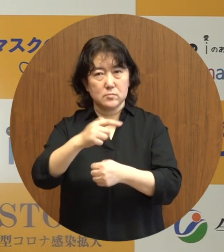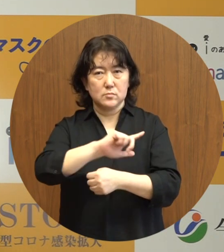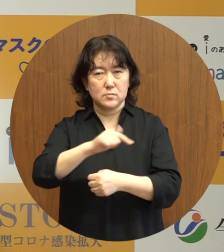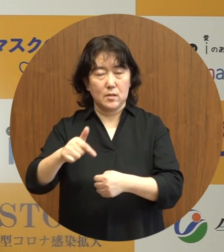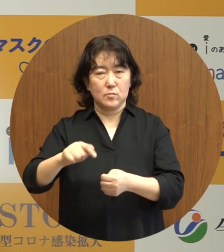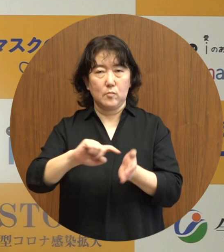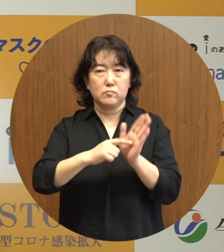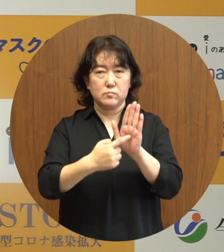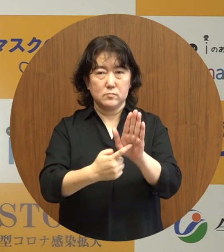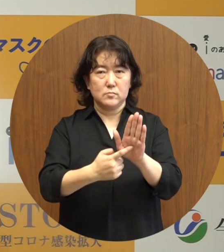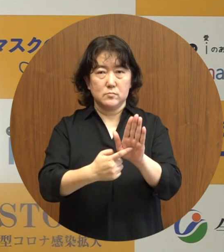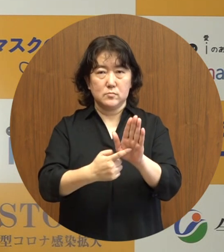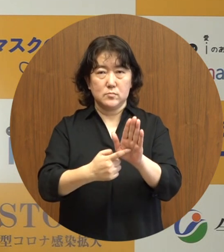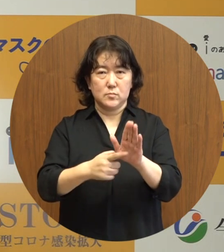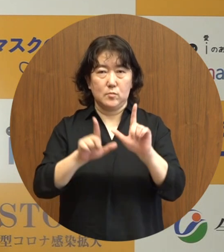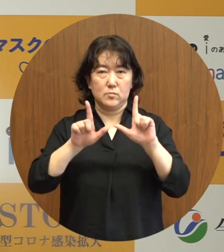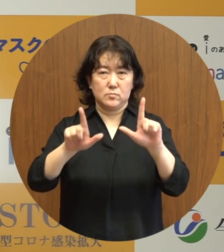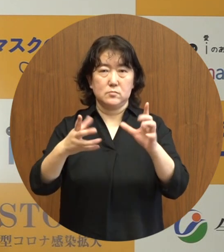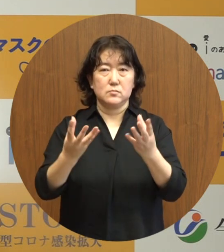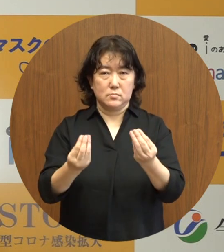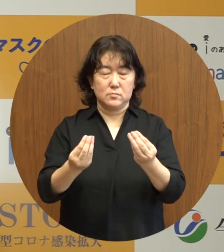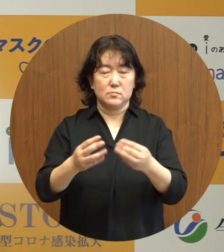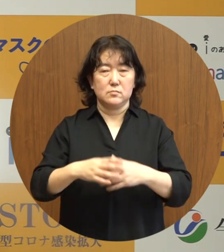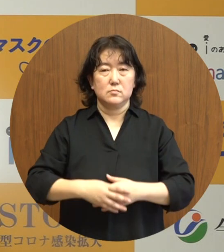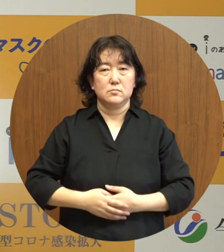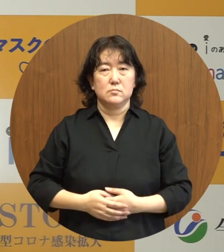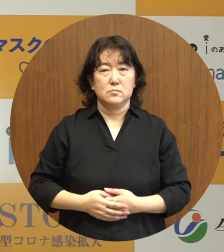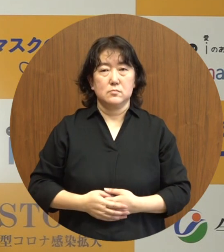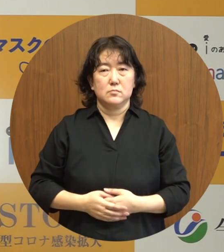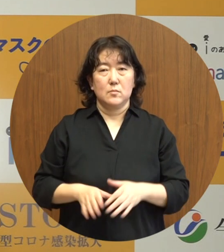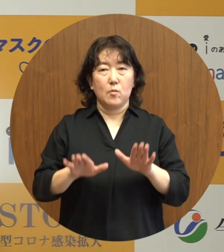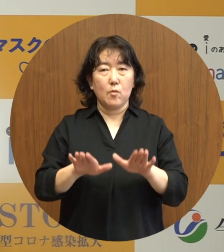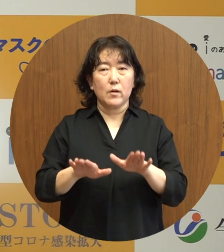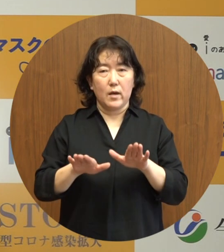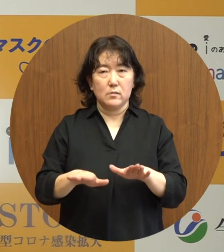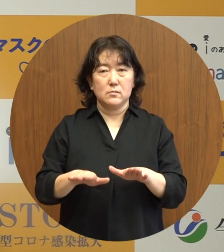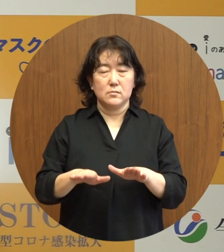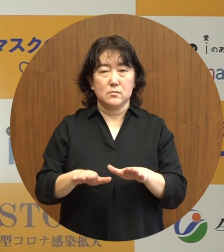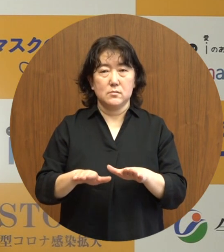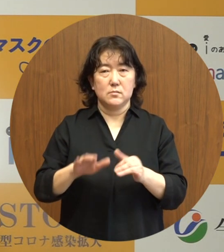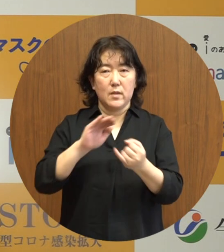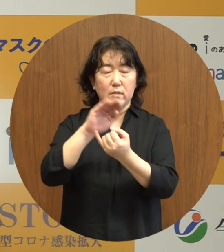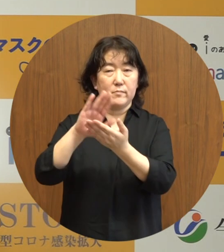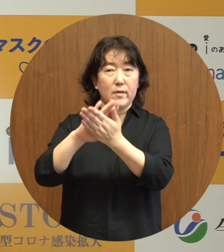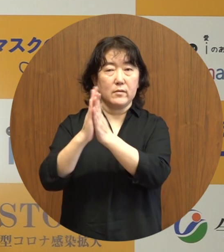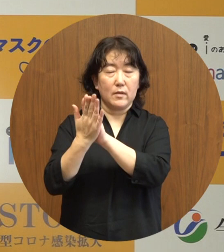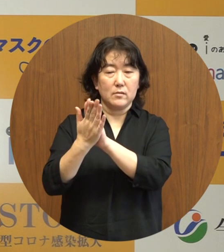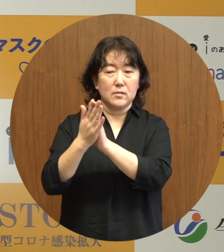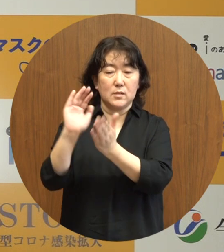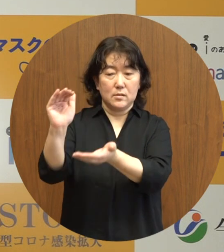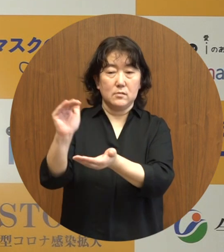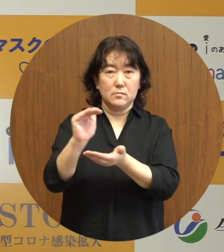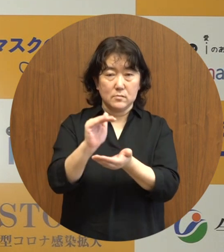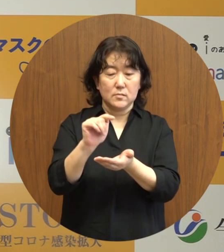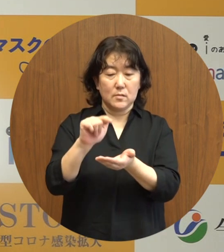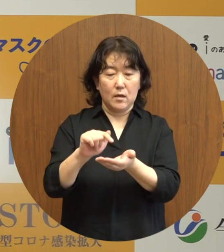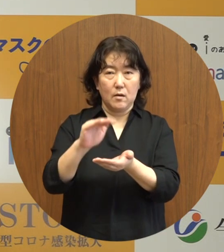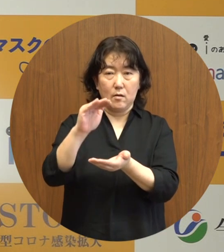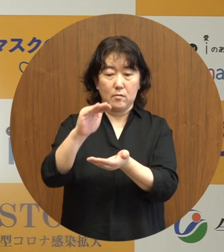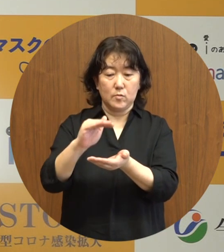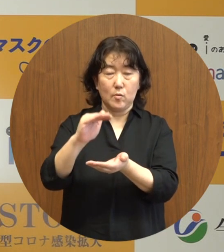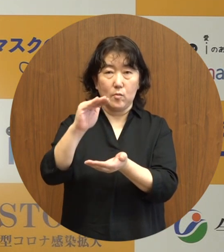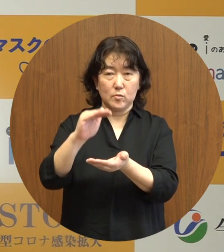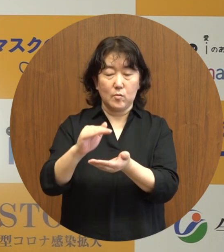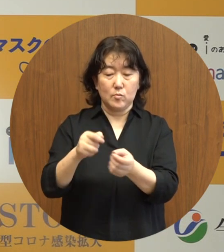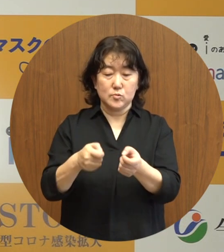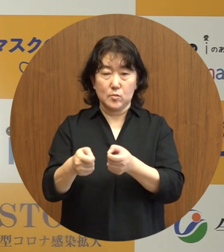お示しさせていただくこととしておりました。今回、県に割り当てられました供給量の